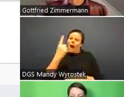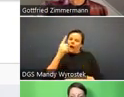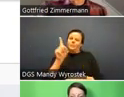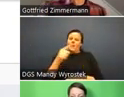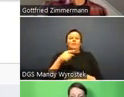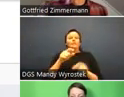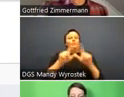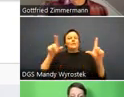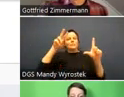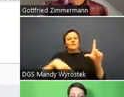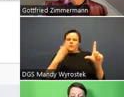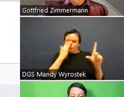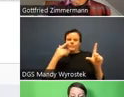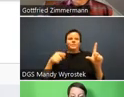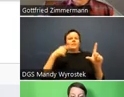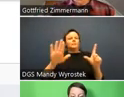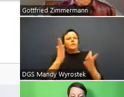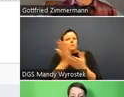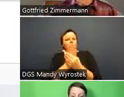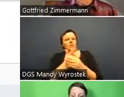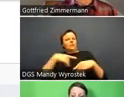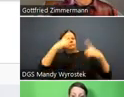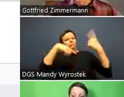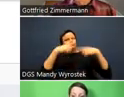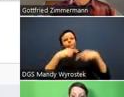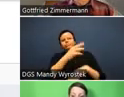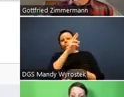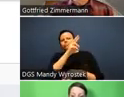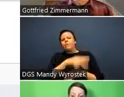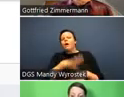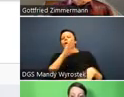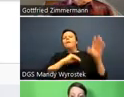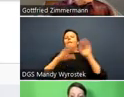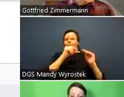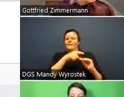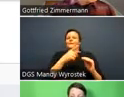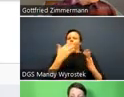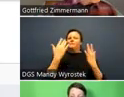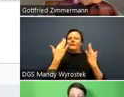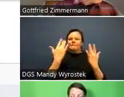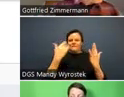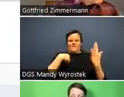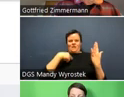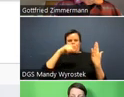laufen zu lassen. Wir lernen da sehr viel und ich habe Ihnen ja Anleitungen dazu schon im Chat gegeben.